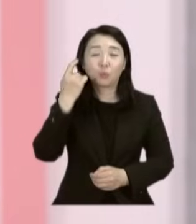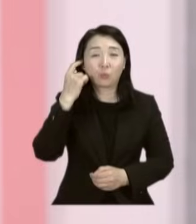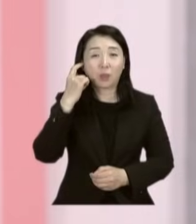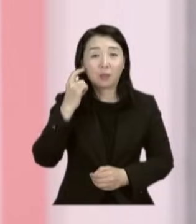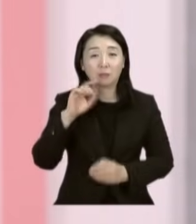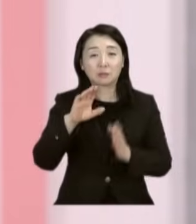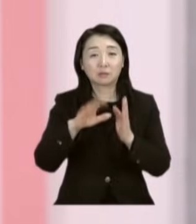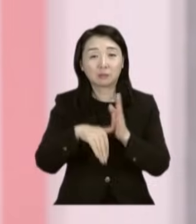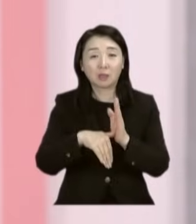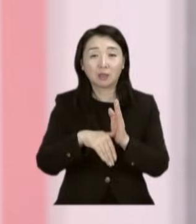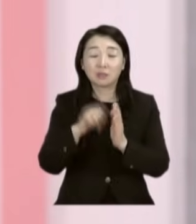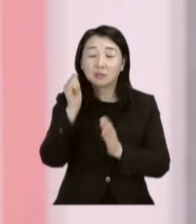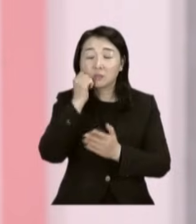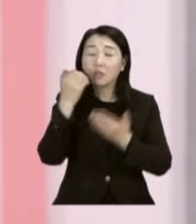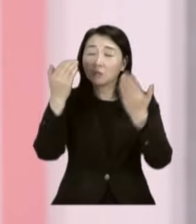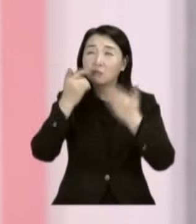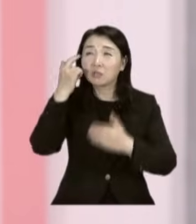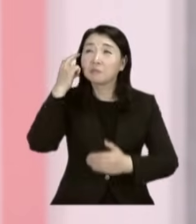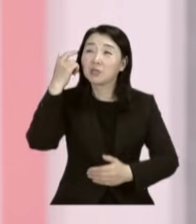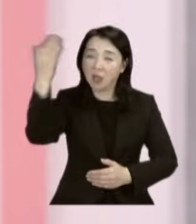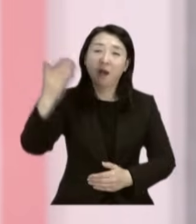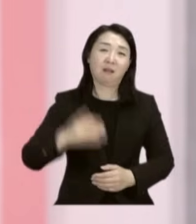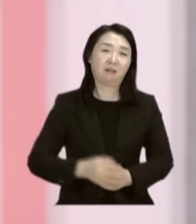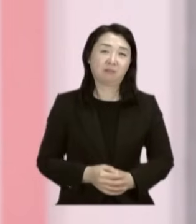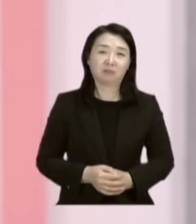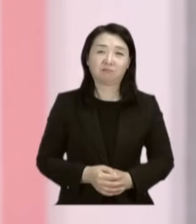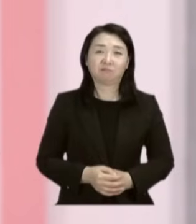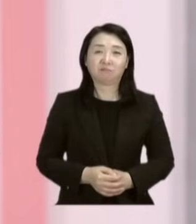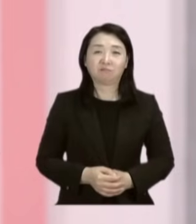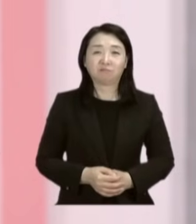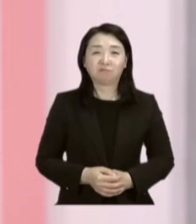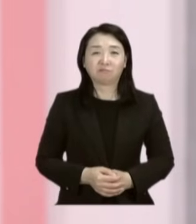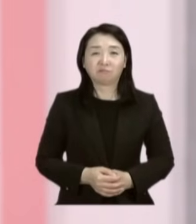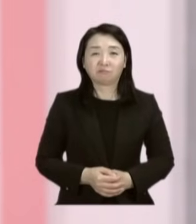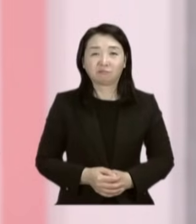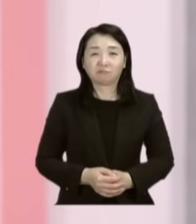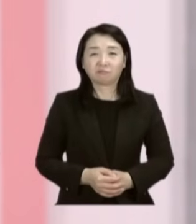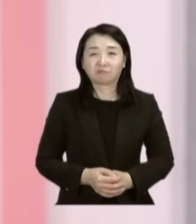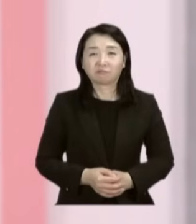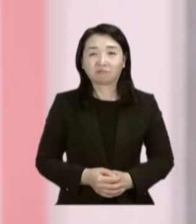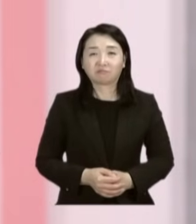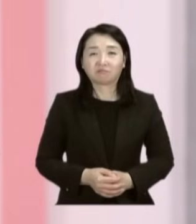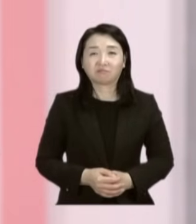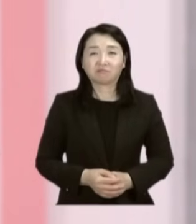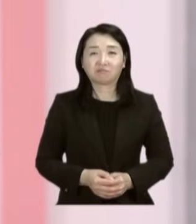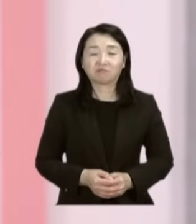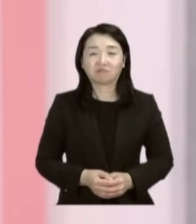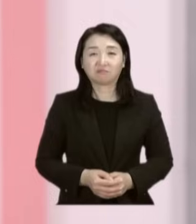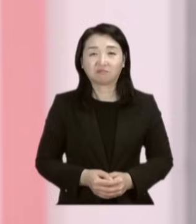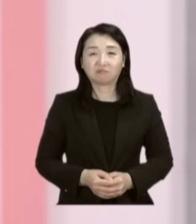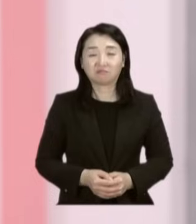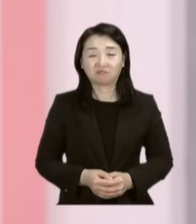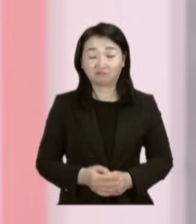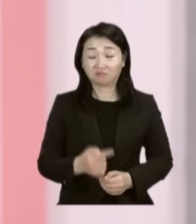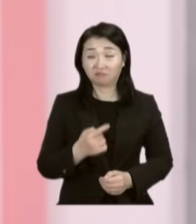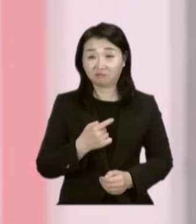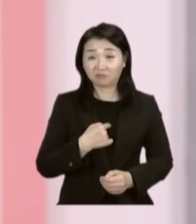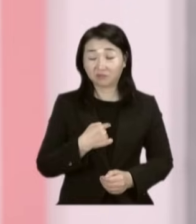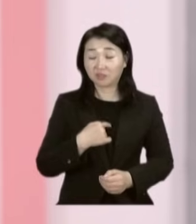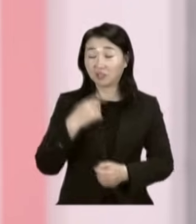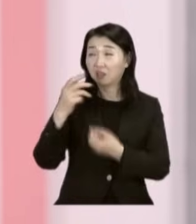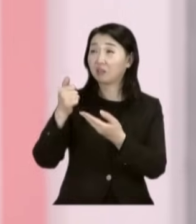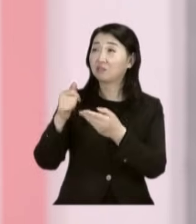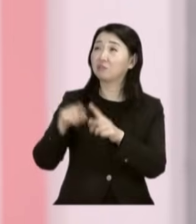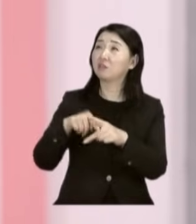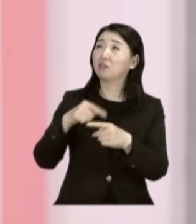허락하셨으니음 그때는 실현을 주셨고 했어요 왜 실현을 주셨습니까 그러고 제가 아 막 이해가 안